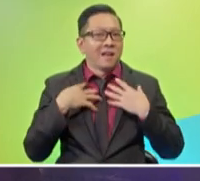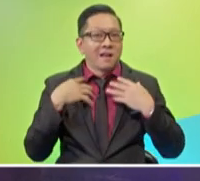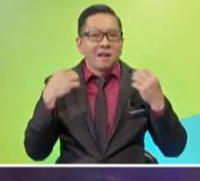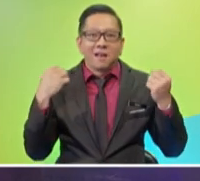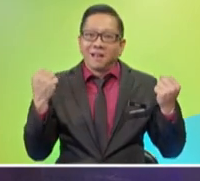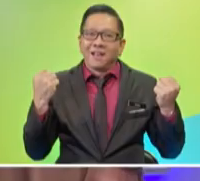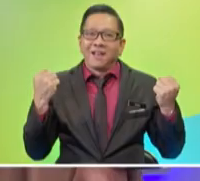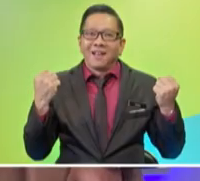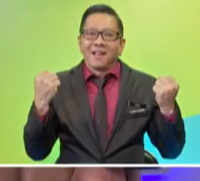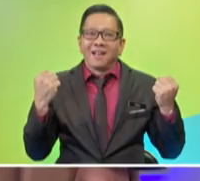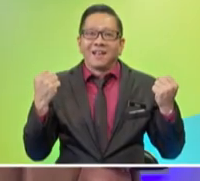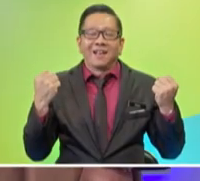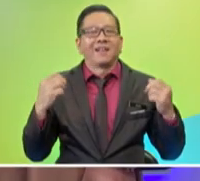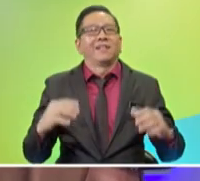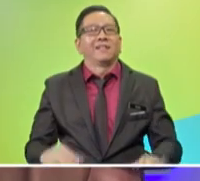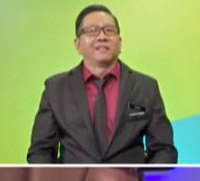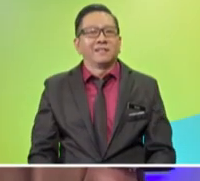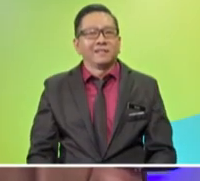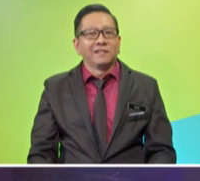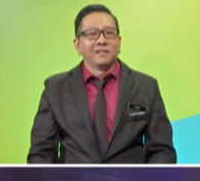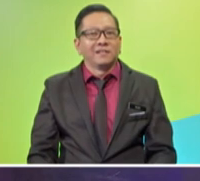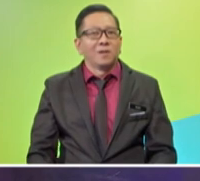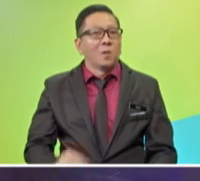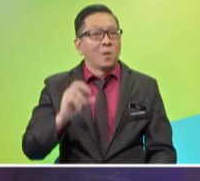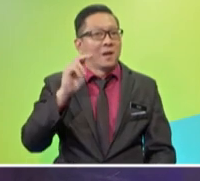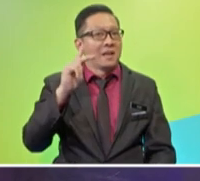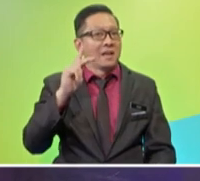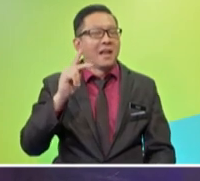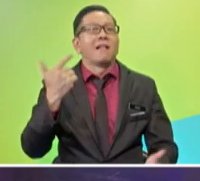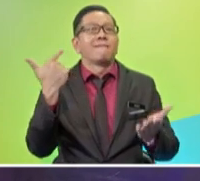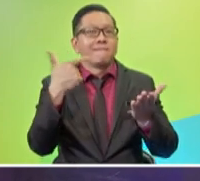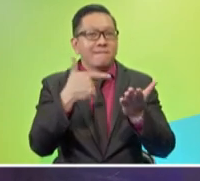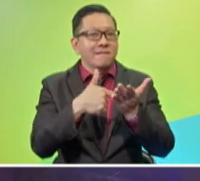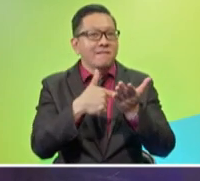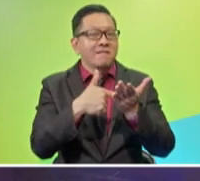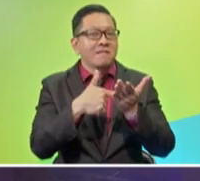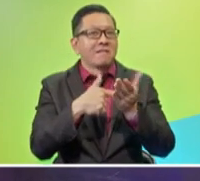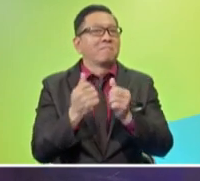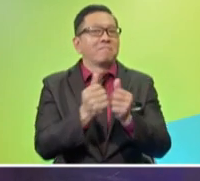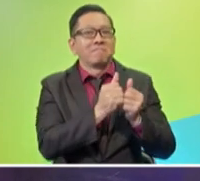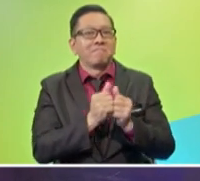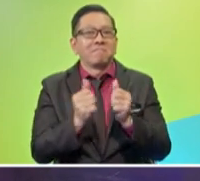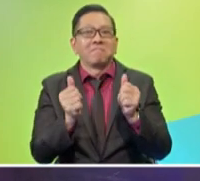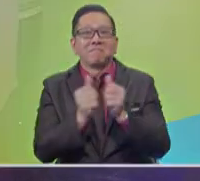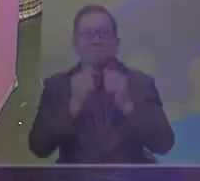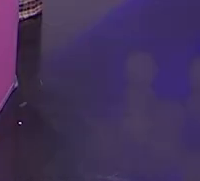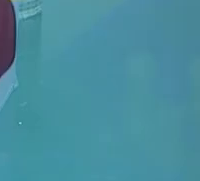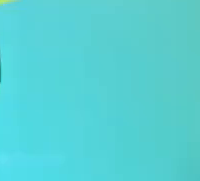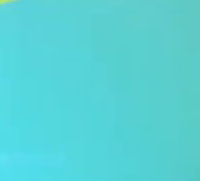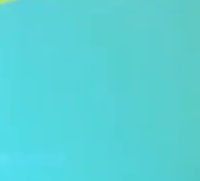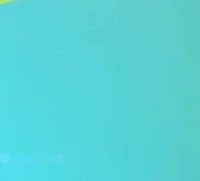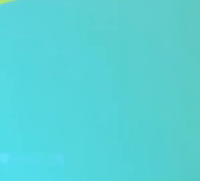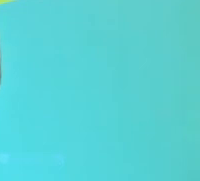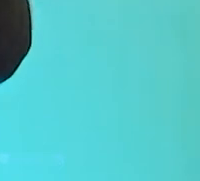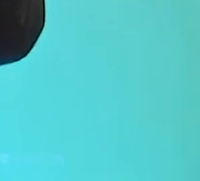cikgu. Cikgu bagaimana? Alhamdulillah sihat. Sihat. Okey. Tak lupa juga di studio turut serta kita ada cikgu jurubahasa isyarat